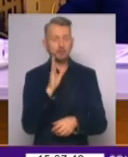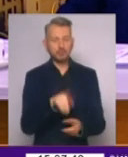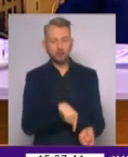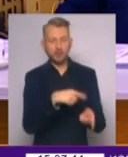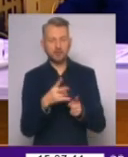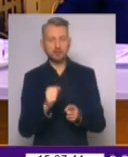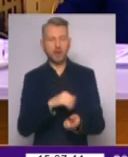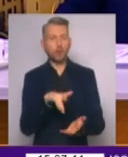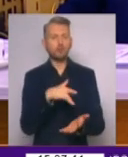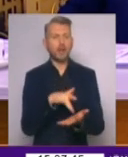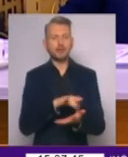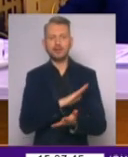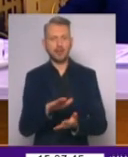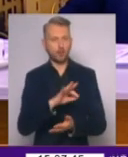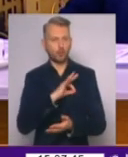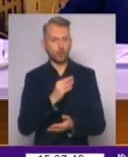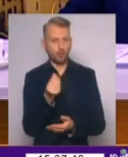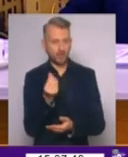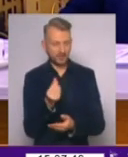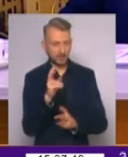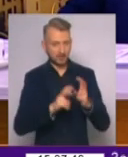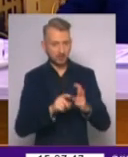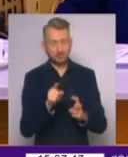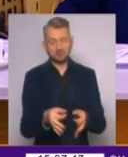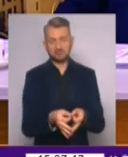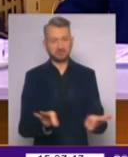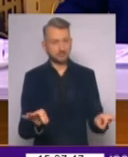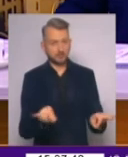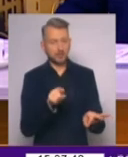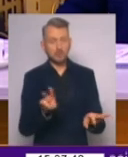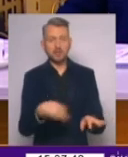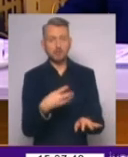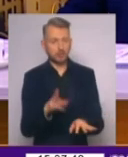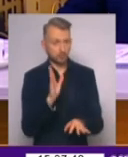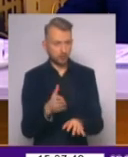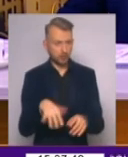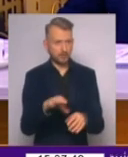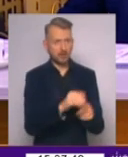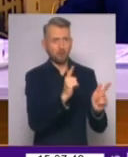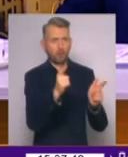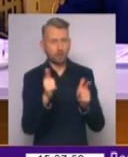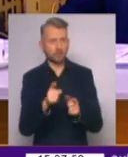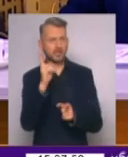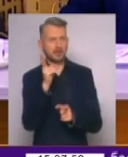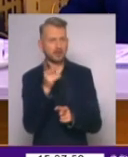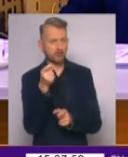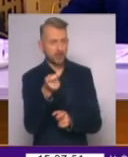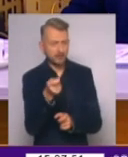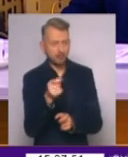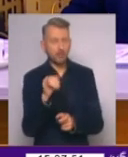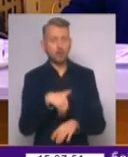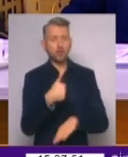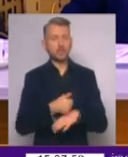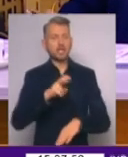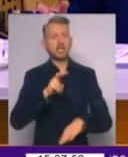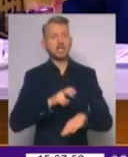некомунальні комерційні підприємства, їм розв'язуються руки, вони тепер їм не потрібно це буде все погоджувати з казначейством, і головний лікар